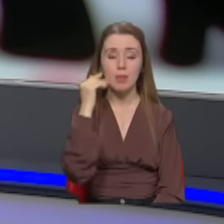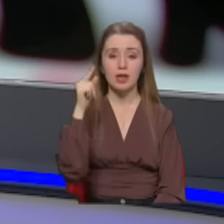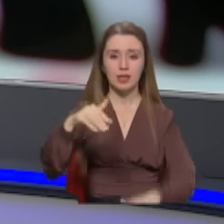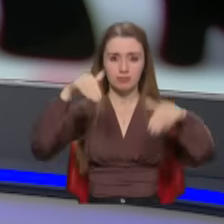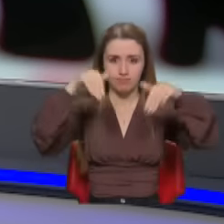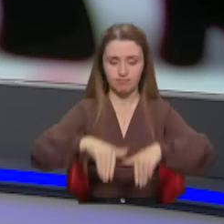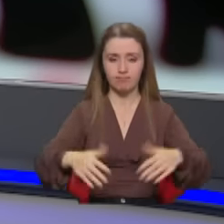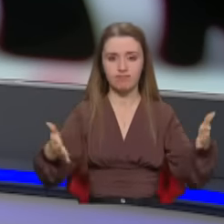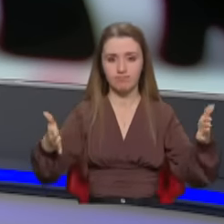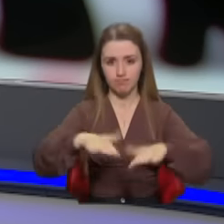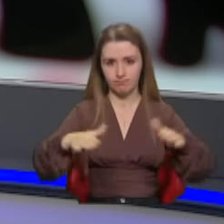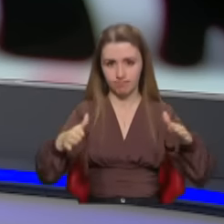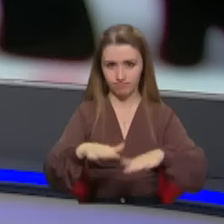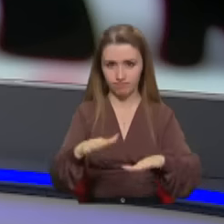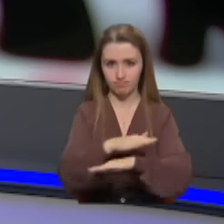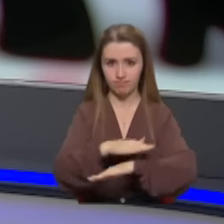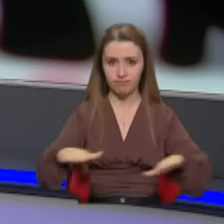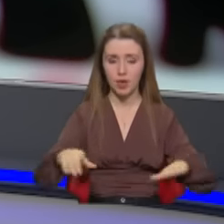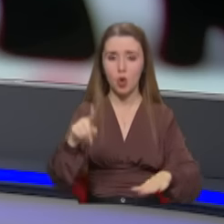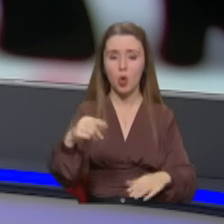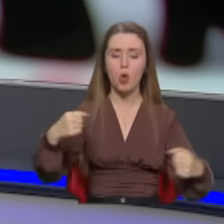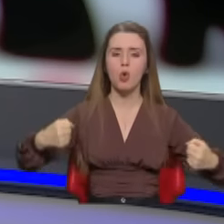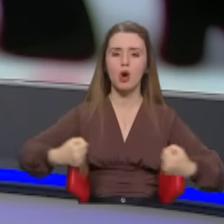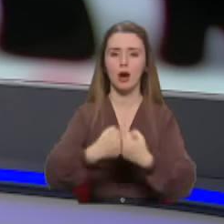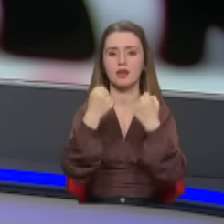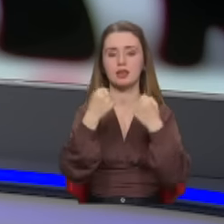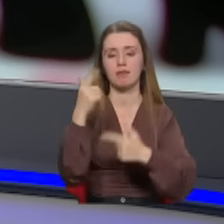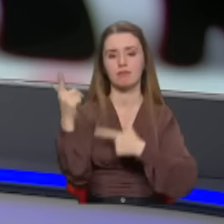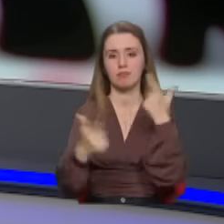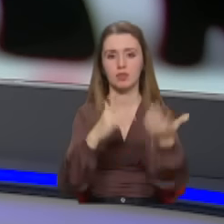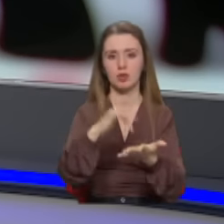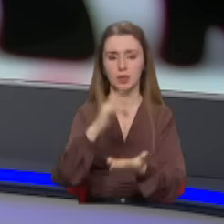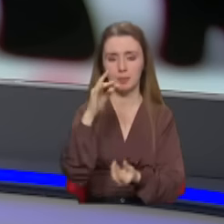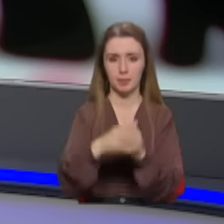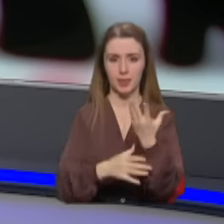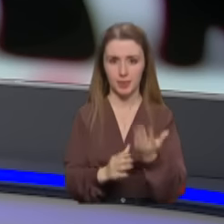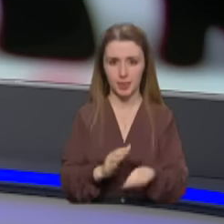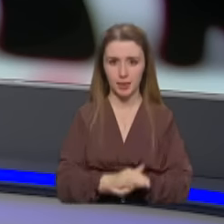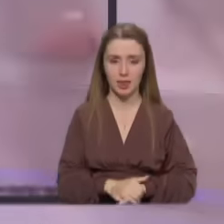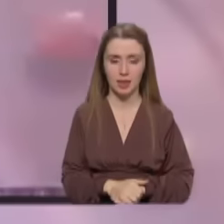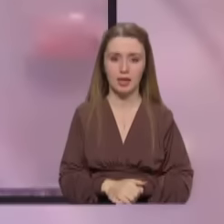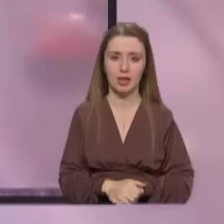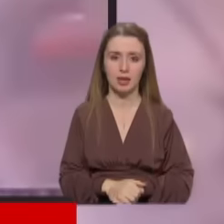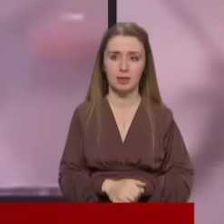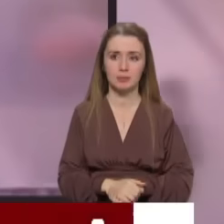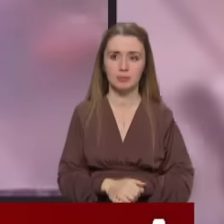yolculuğuna uğurlanırken kahreden kazanın görüntüleri ortaya çıktı.